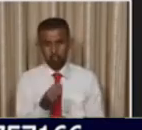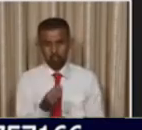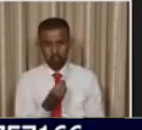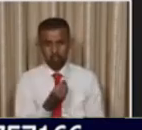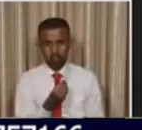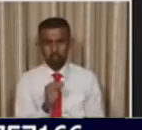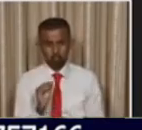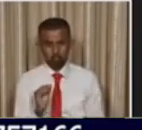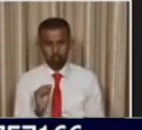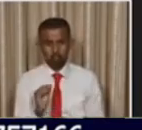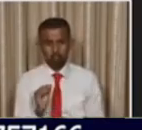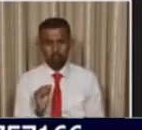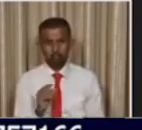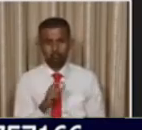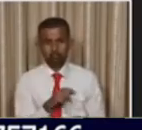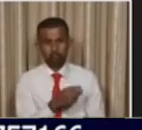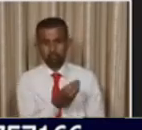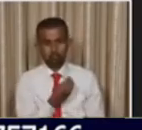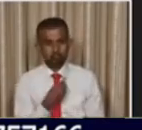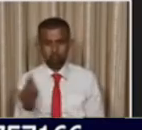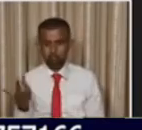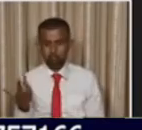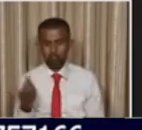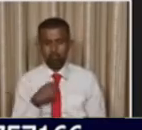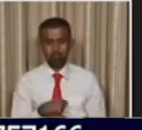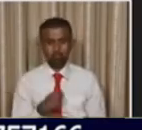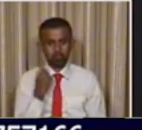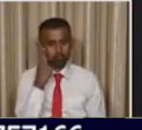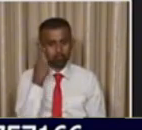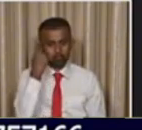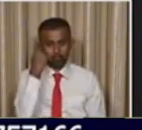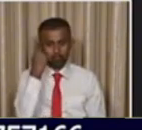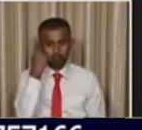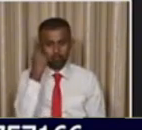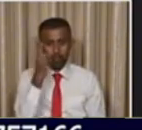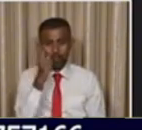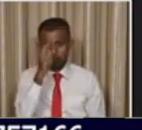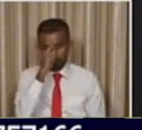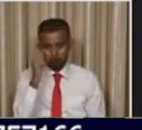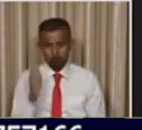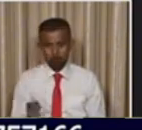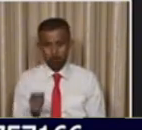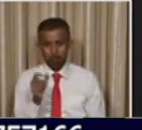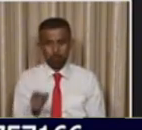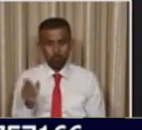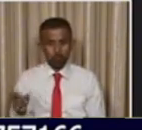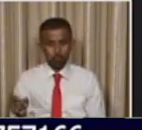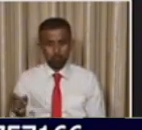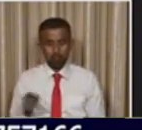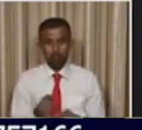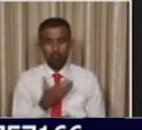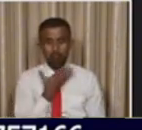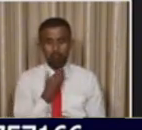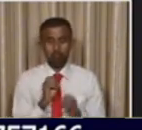வந்திருக்கிறது. அரச புலனாய்வு பிரிவிடம் சம்பளம் பெறுகின்ற ஊடகவியலாளர்கள் என்ற போர்வையிலே செயல்படுகிற ஒரு சிலர் அவ்வாறான பொய் செய்திகளை வெளியிட்டிருக்கிறார்கள். அதை